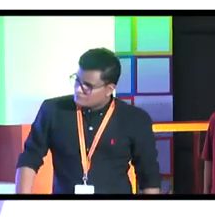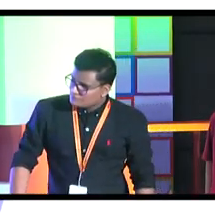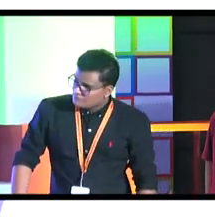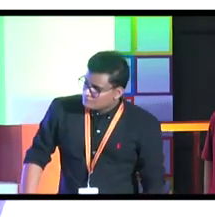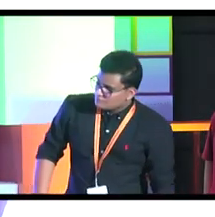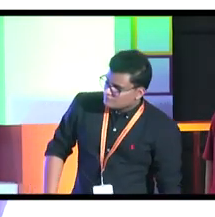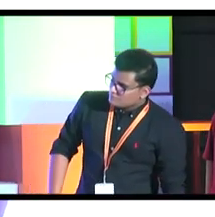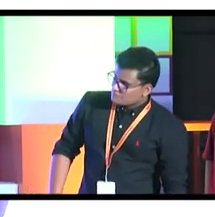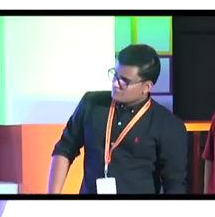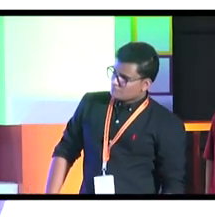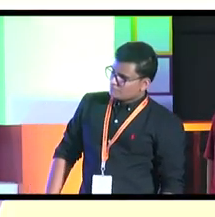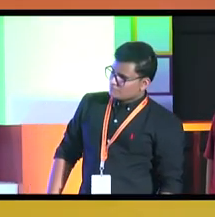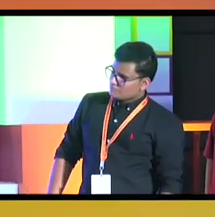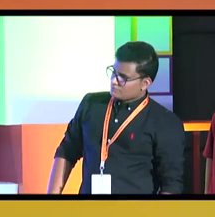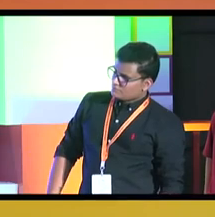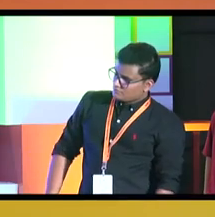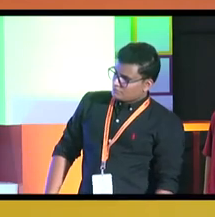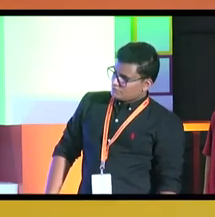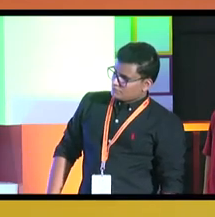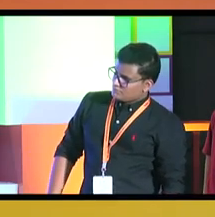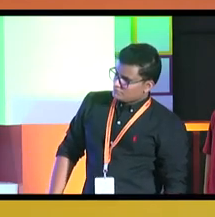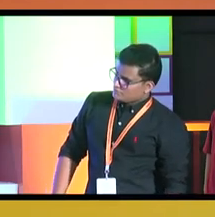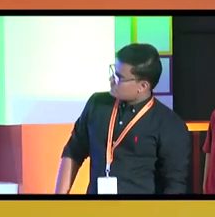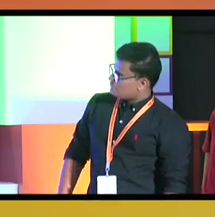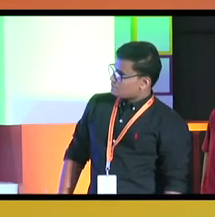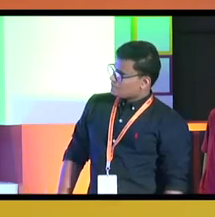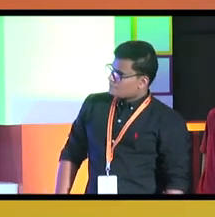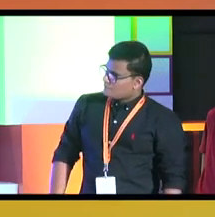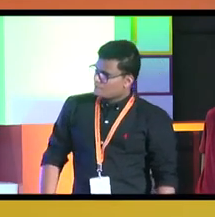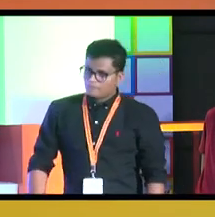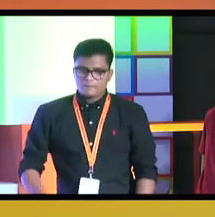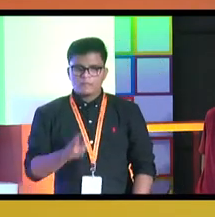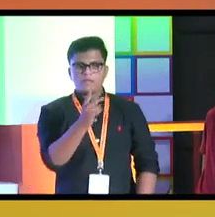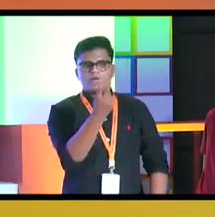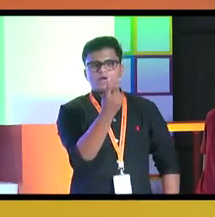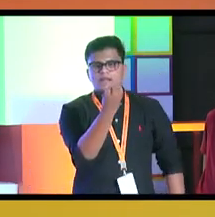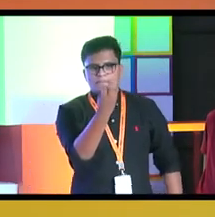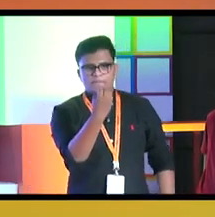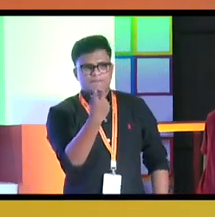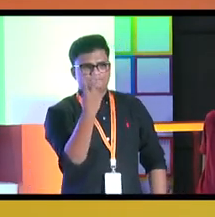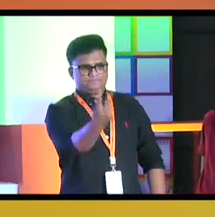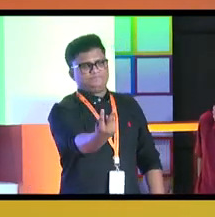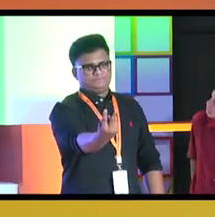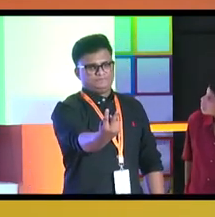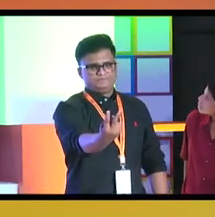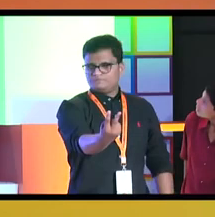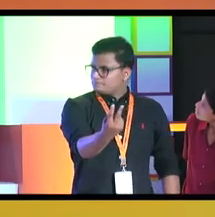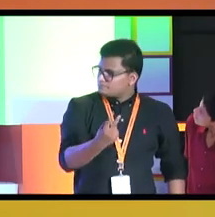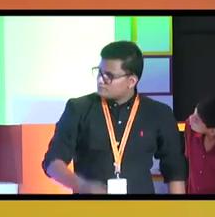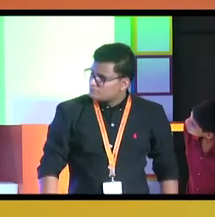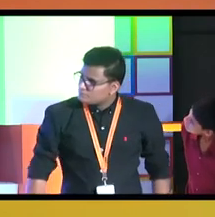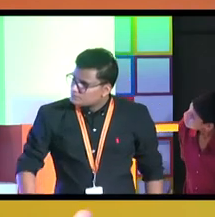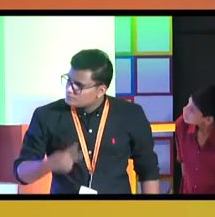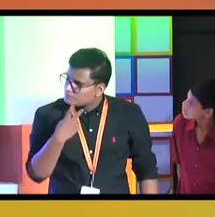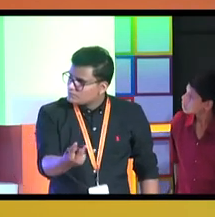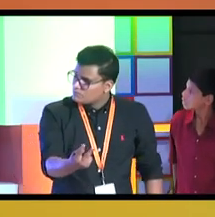आप इस स्लेट पर 2 अंकों की एक संख्या लिख दीजिए, अ 2-digit number, और उसे केवल इस डेफ एंड म्यूट बच्ची को